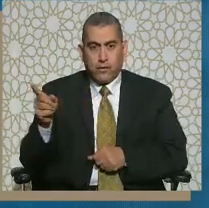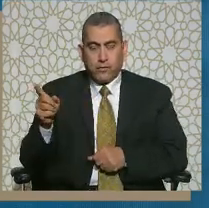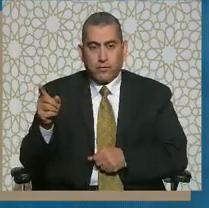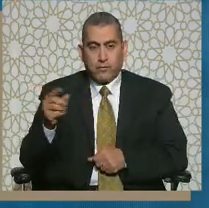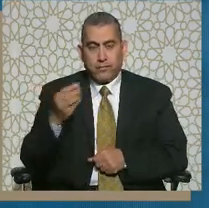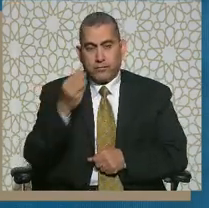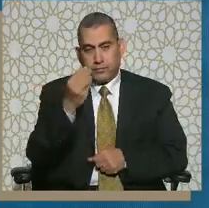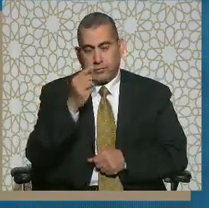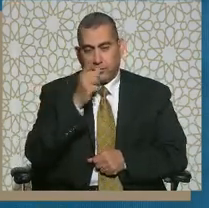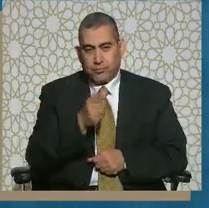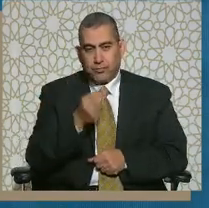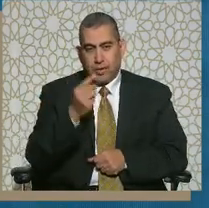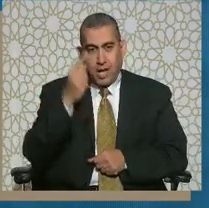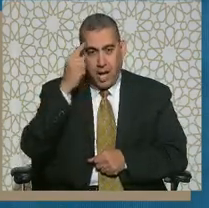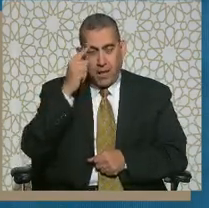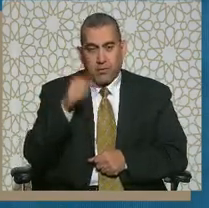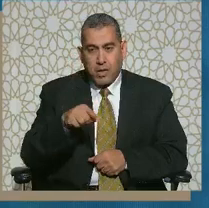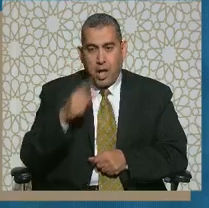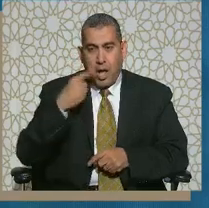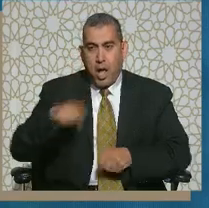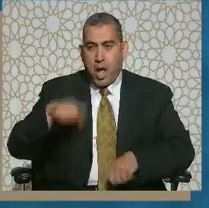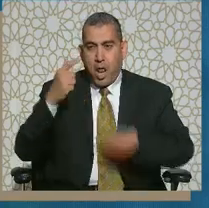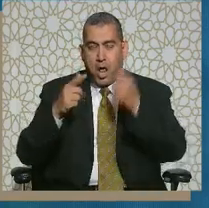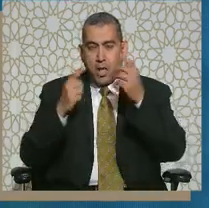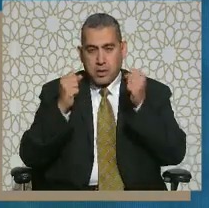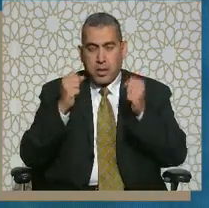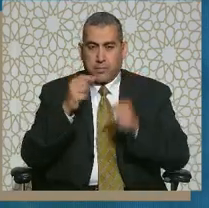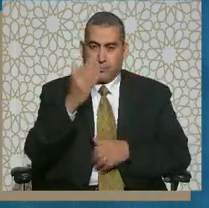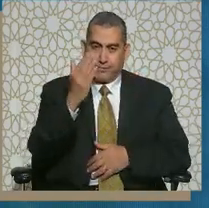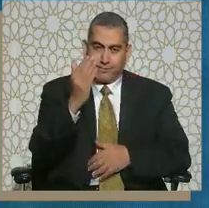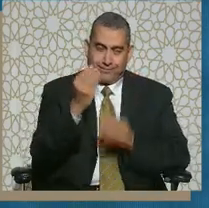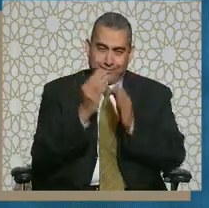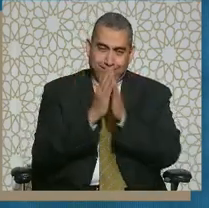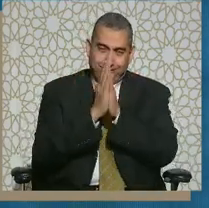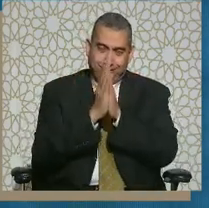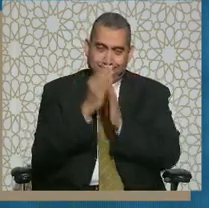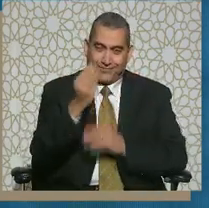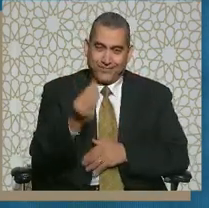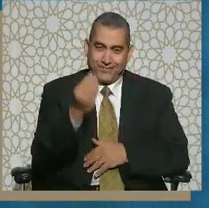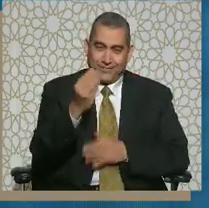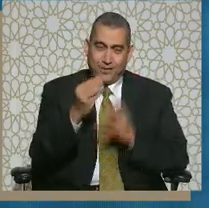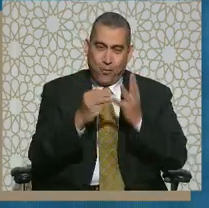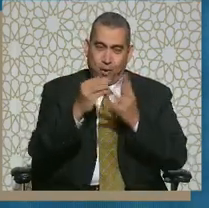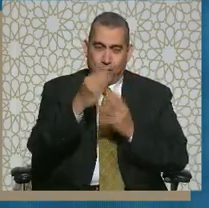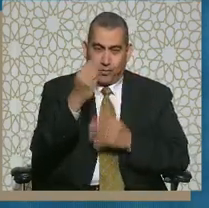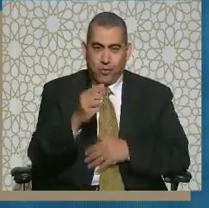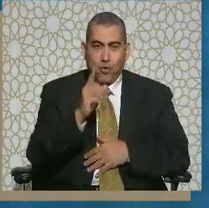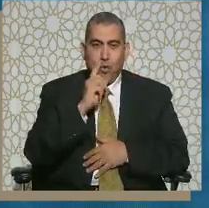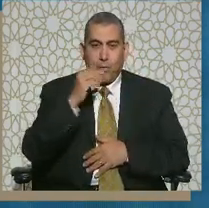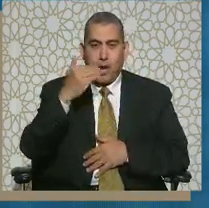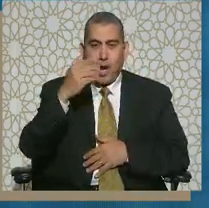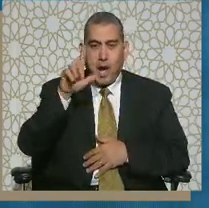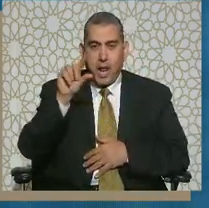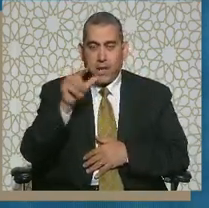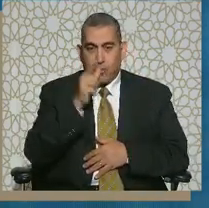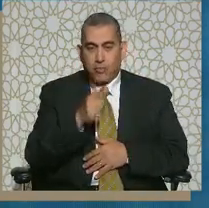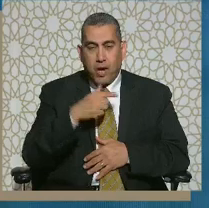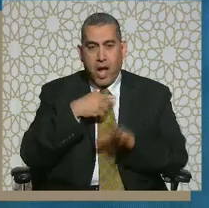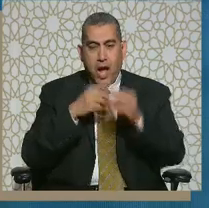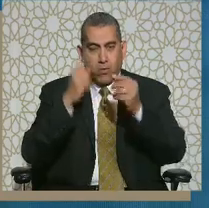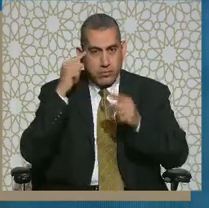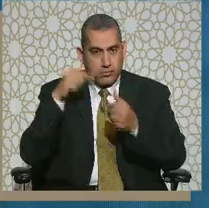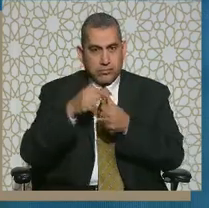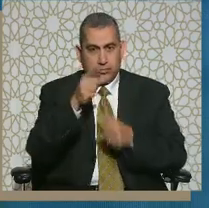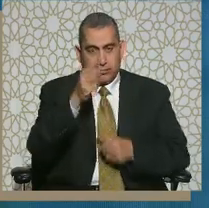لا بس انت عارف ظروف البلد طبعا واحده واحده يا حاجه ام خالد بس ركزي معايا لان انا عايزك تركزي